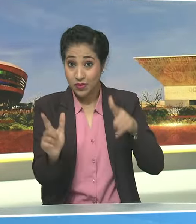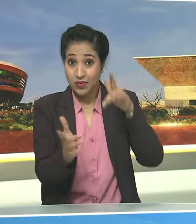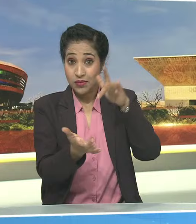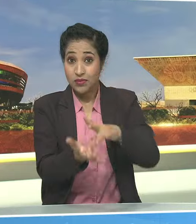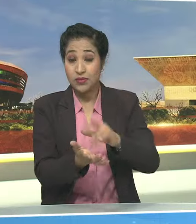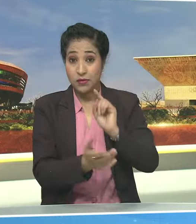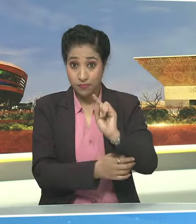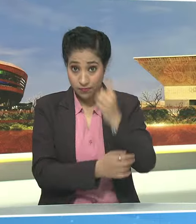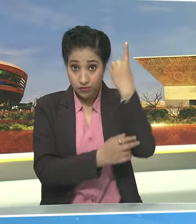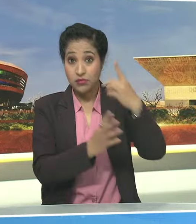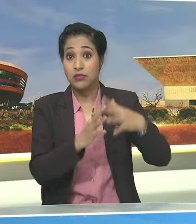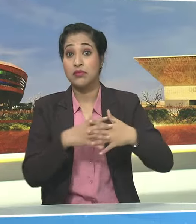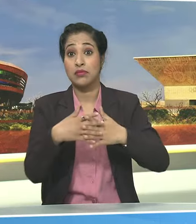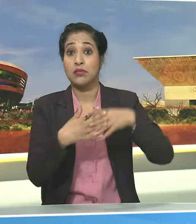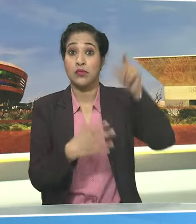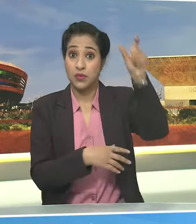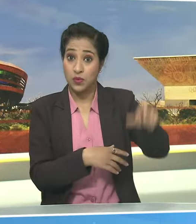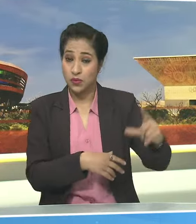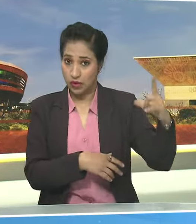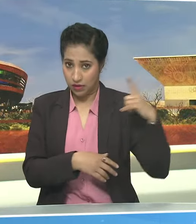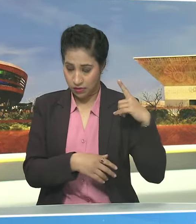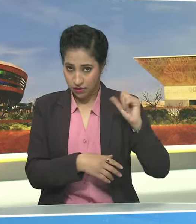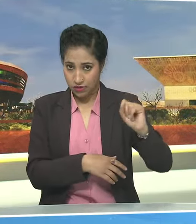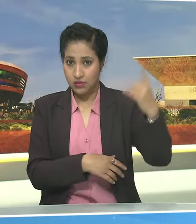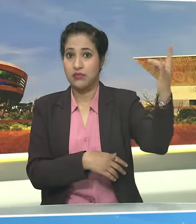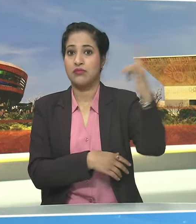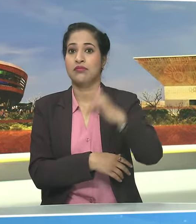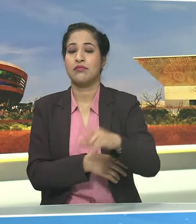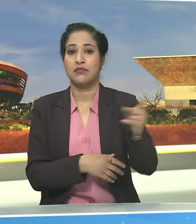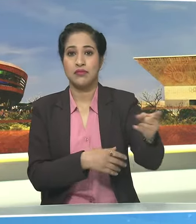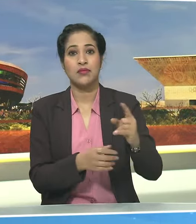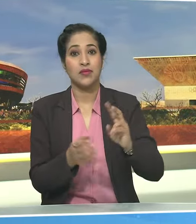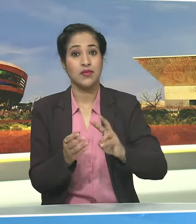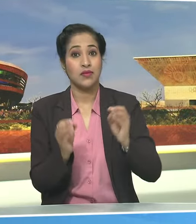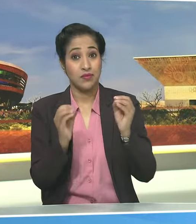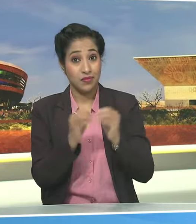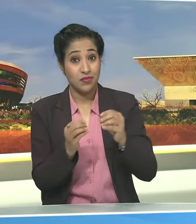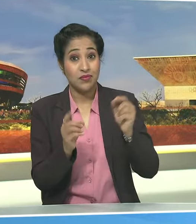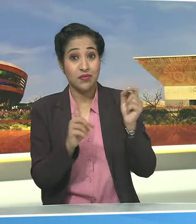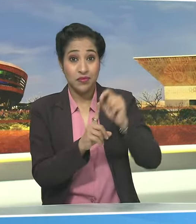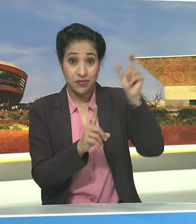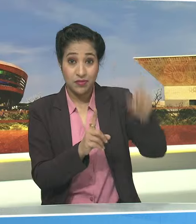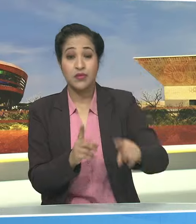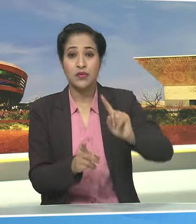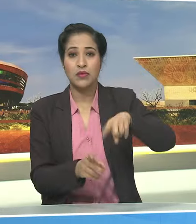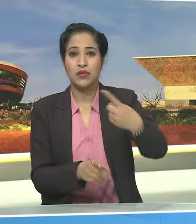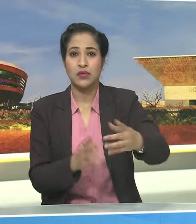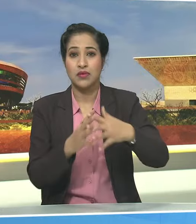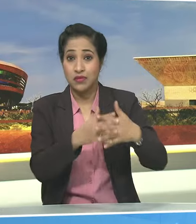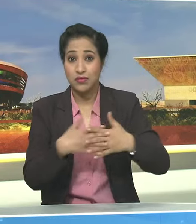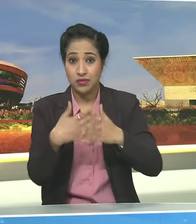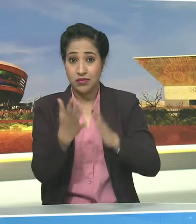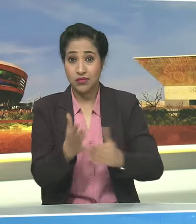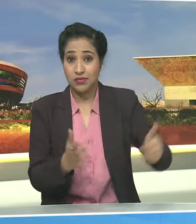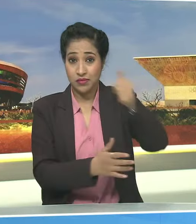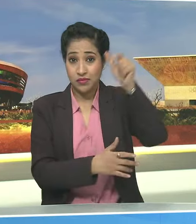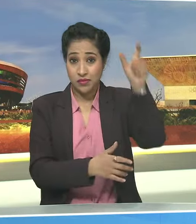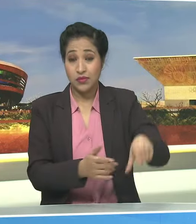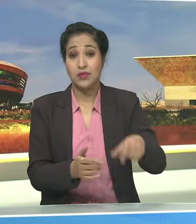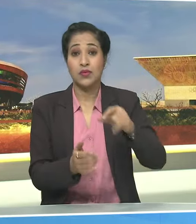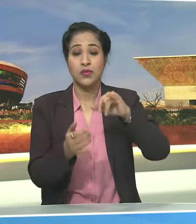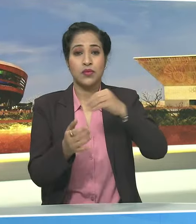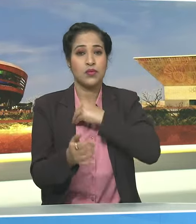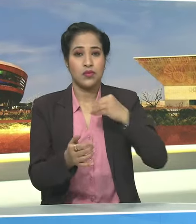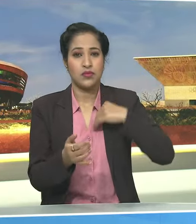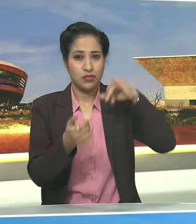वाले पहले विदेशी नेता भी है विमान प्रसाद कल विदेश मंत्री डॉक्टर एस जयशंकर के साथ